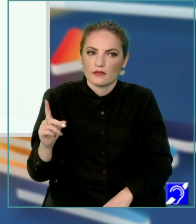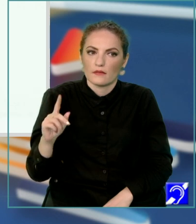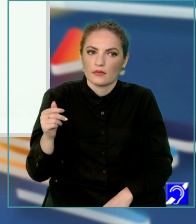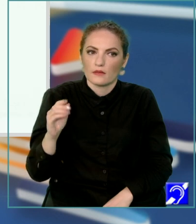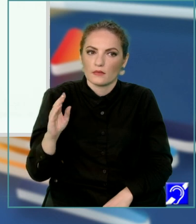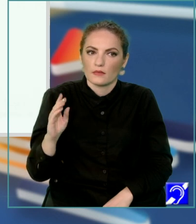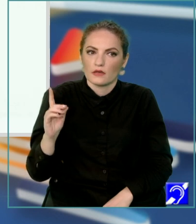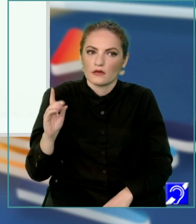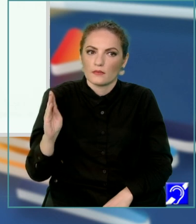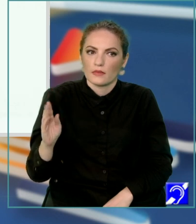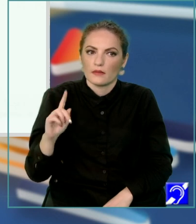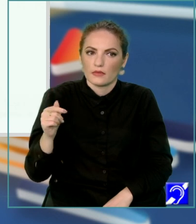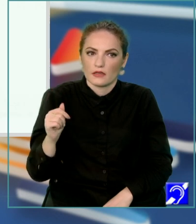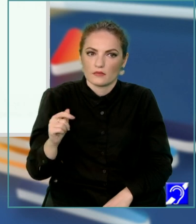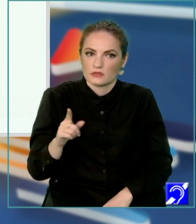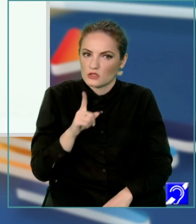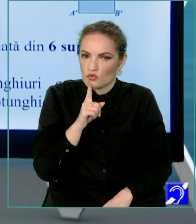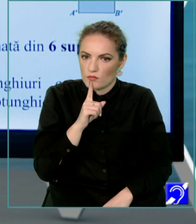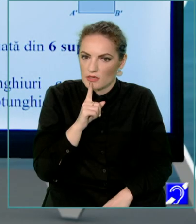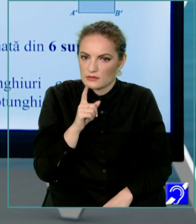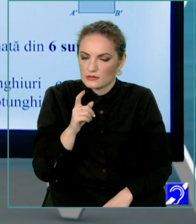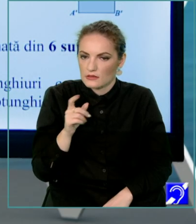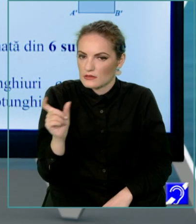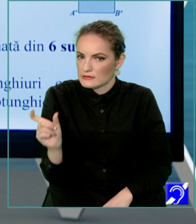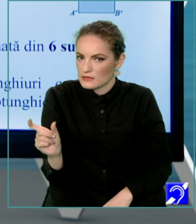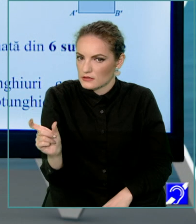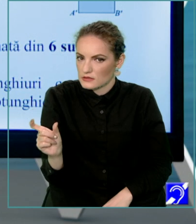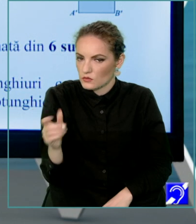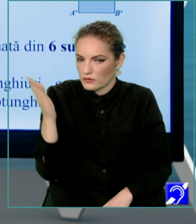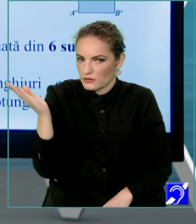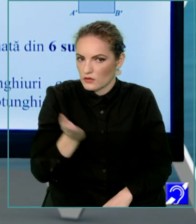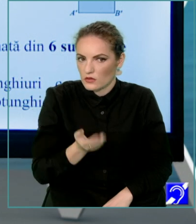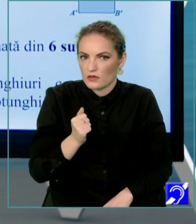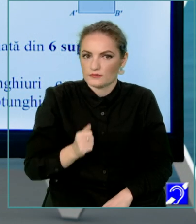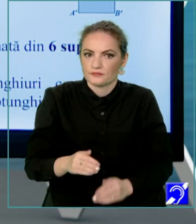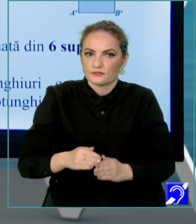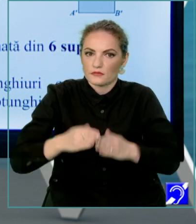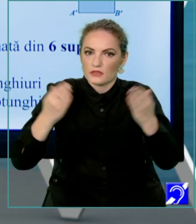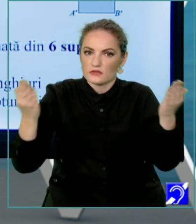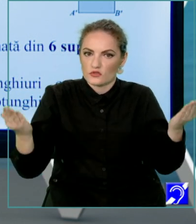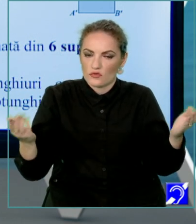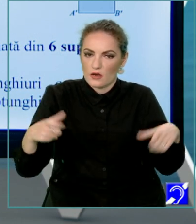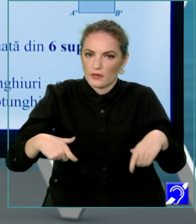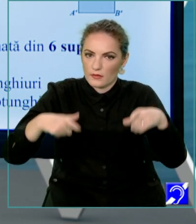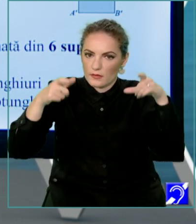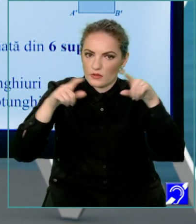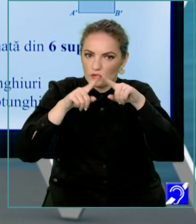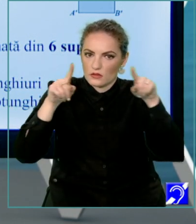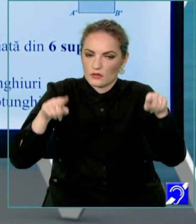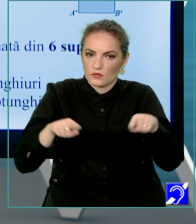se numesc secțiuni diagonale desfășurarea unui paralelipiped dreptunghic așa cum se poate